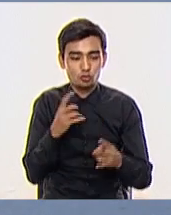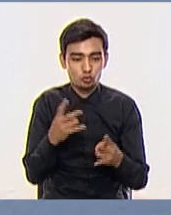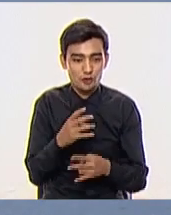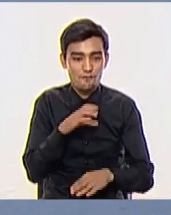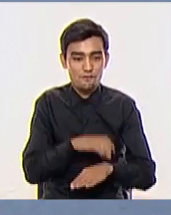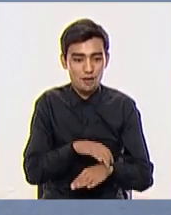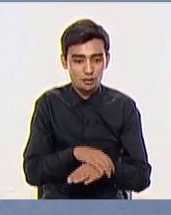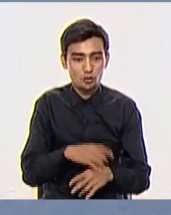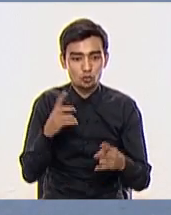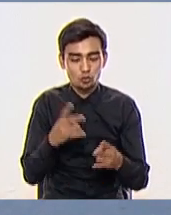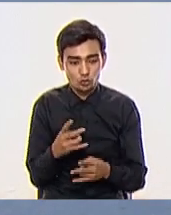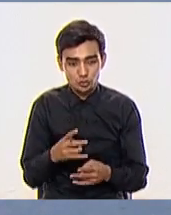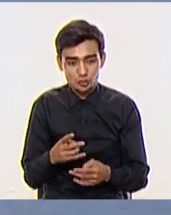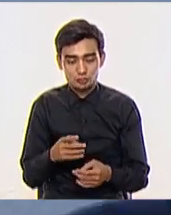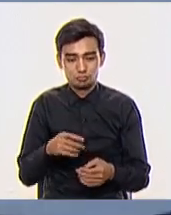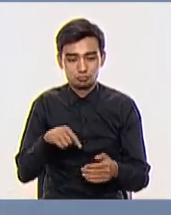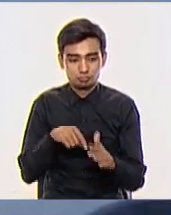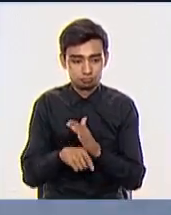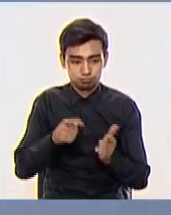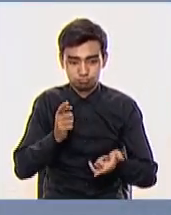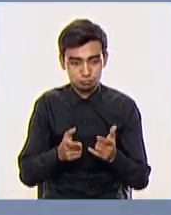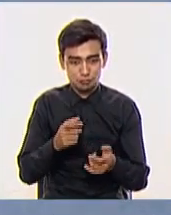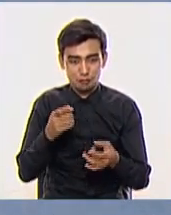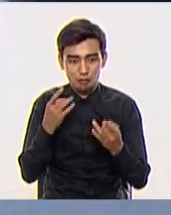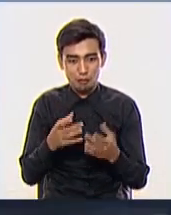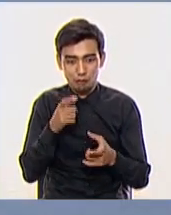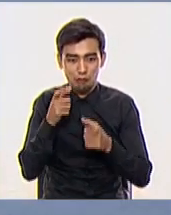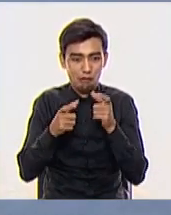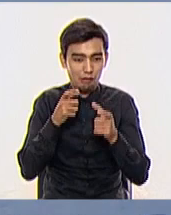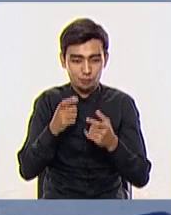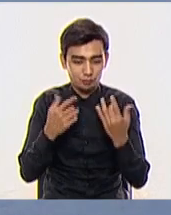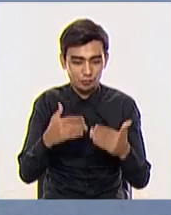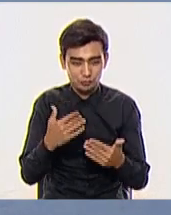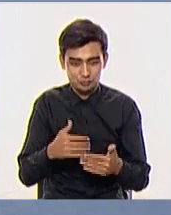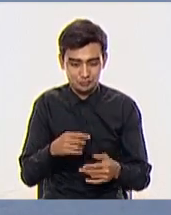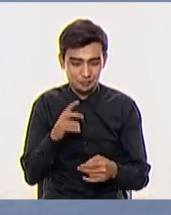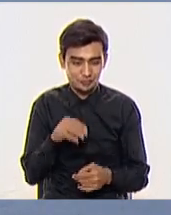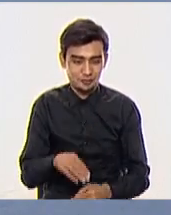нужны подтверждения, нужны обоснования, а не так просто и все.